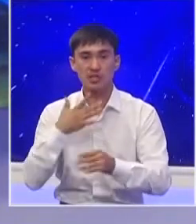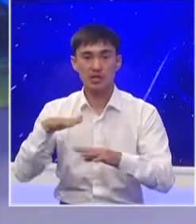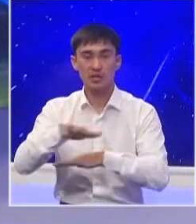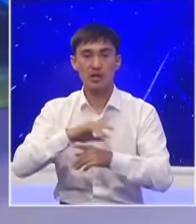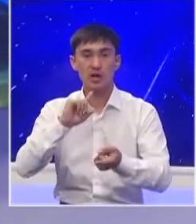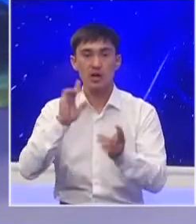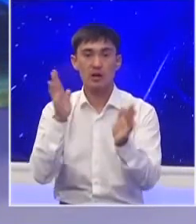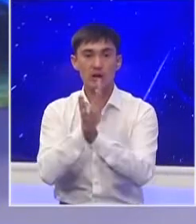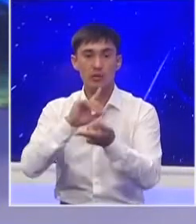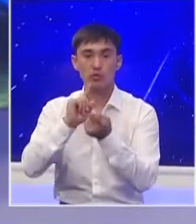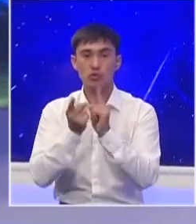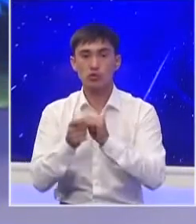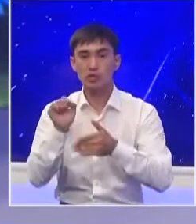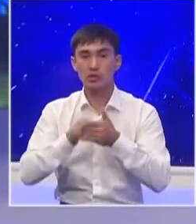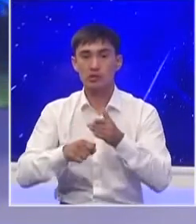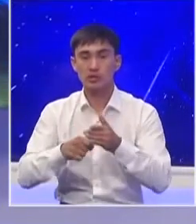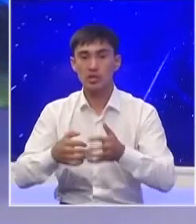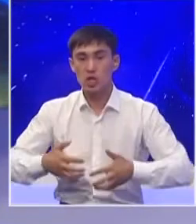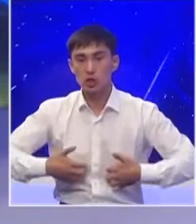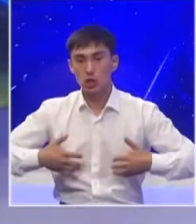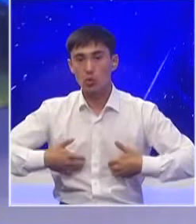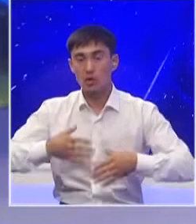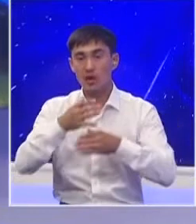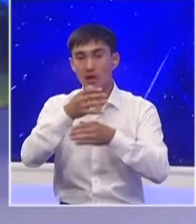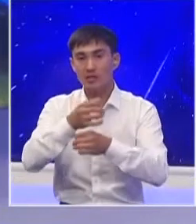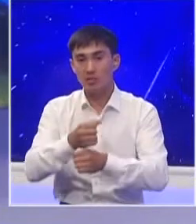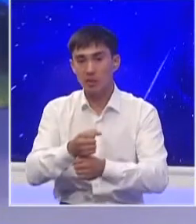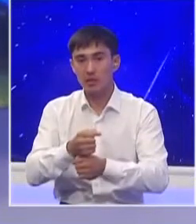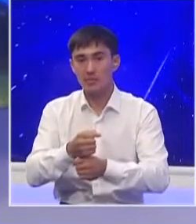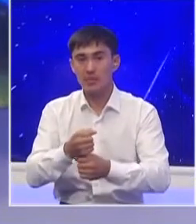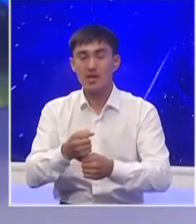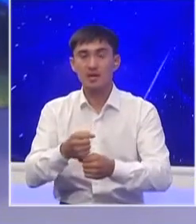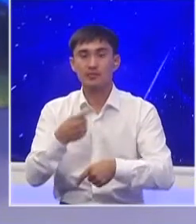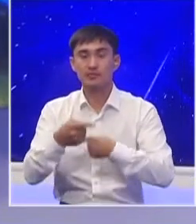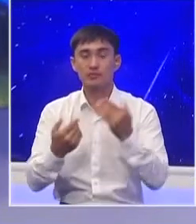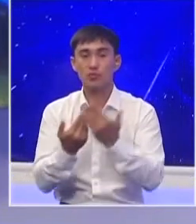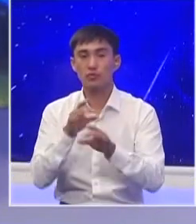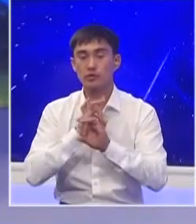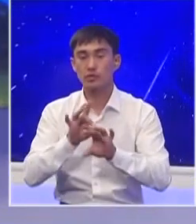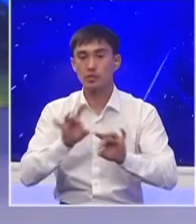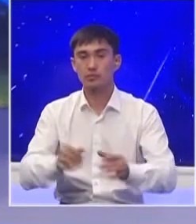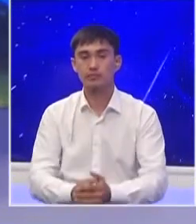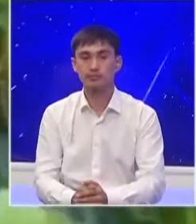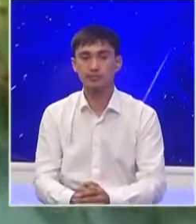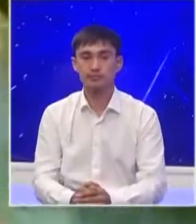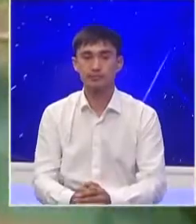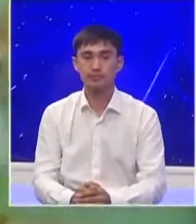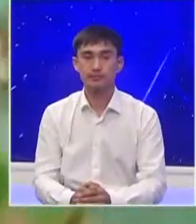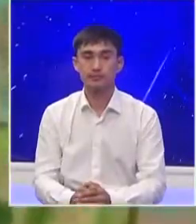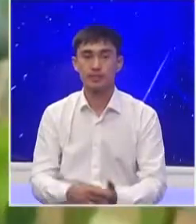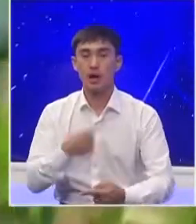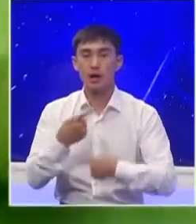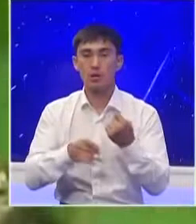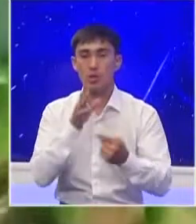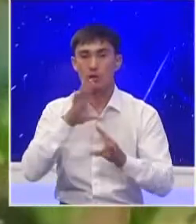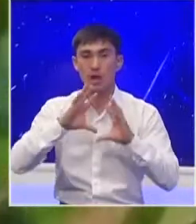климаттың өзгеруі салдарынан сүт қоректі жануарлар азайып барады. Кезек жаһан жаңалықтарында. Алдағы